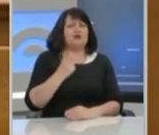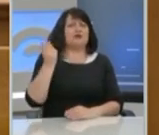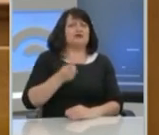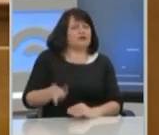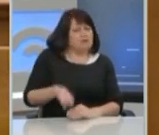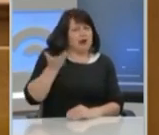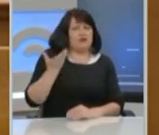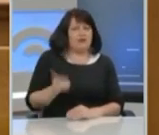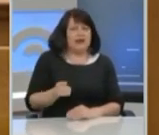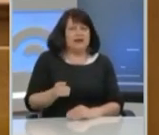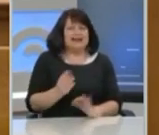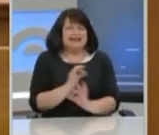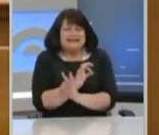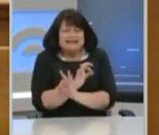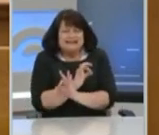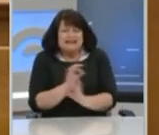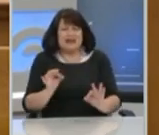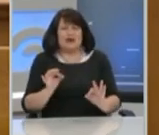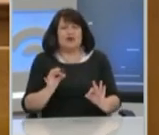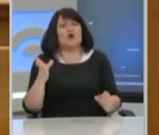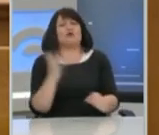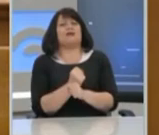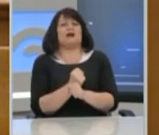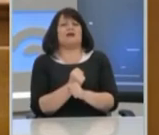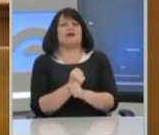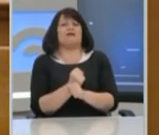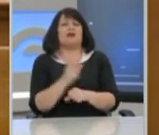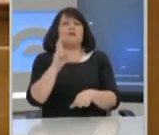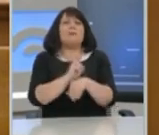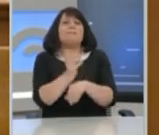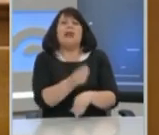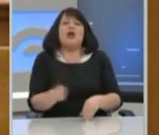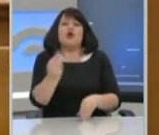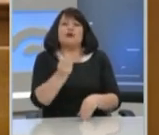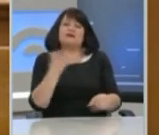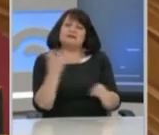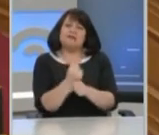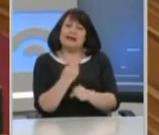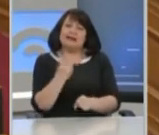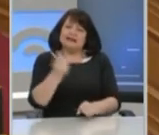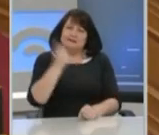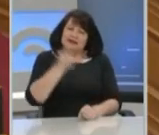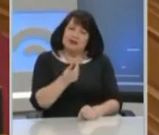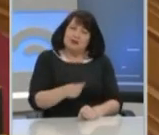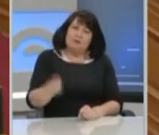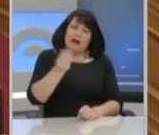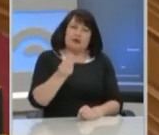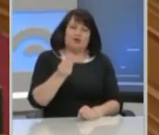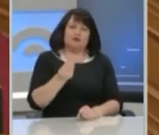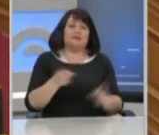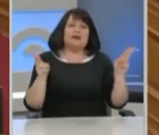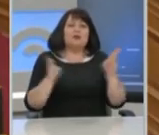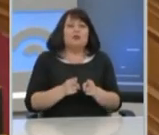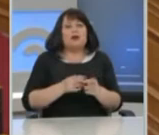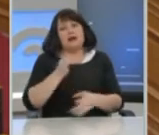2%, είναι απολύτως βέβαιο ότι θα πιάσεις πλεώνασμα και το στόχο πάνω από το 3,5%. Με 2 λόγια, κυρίες και